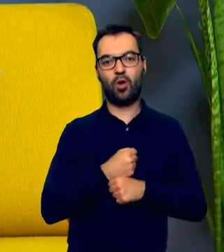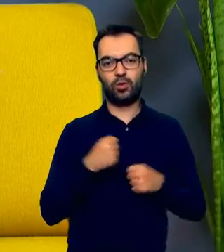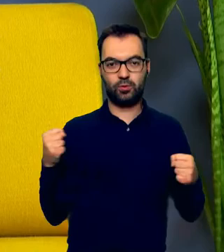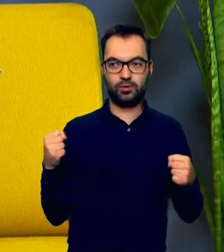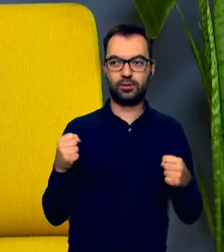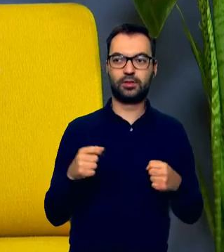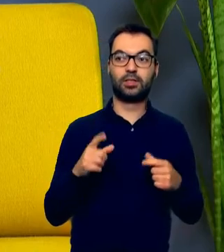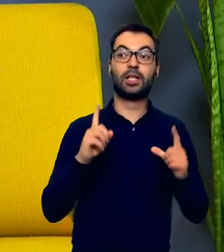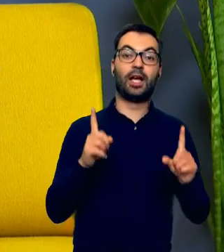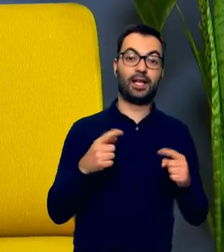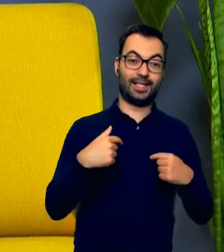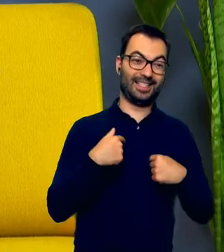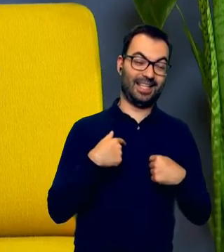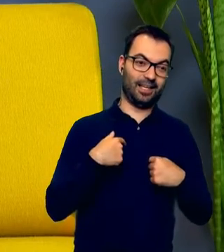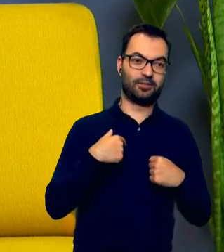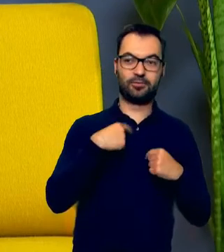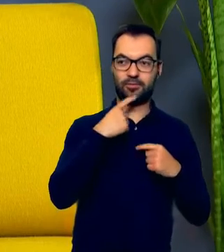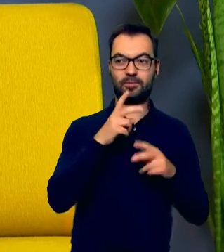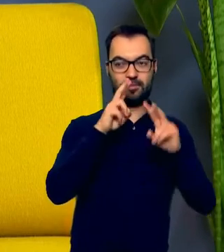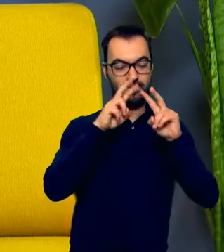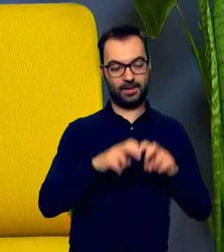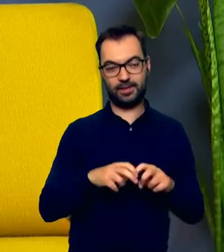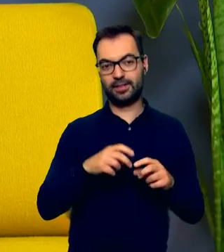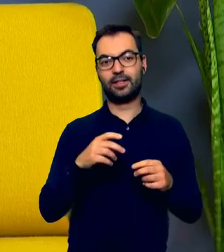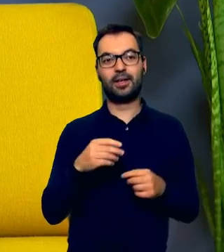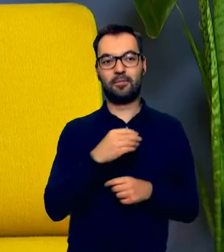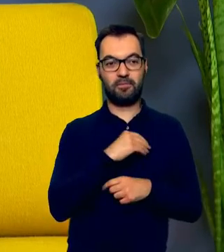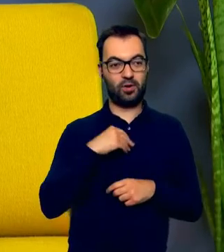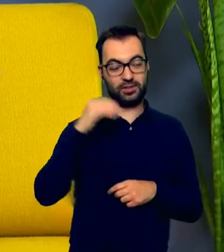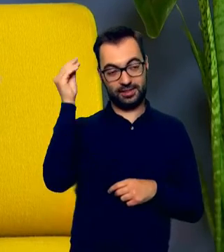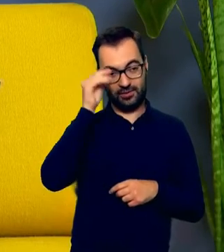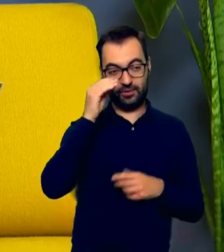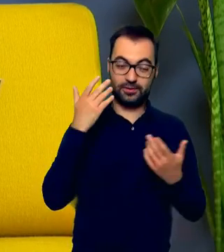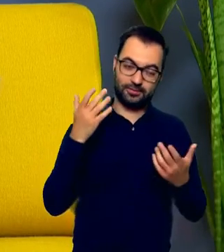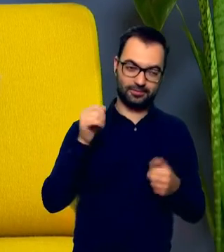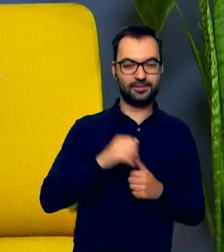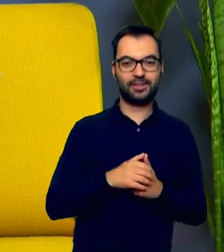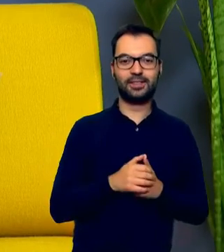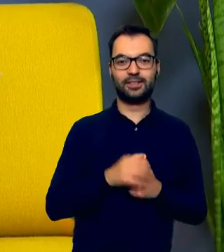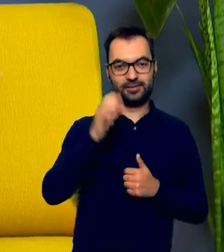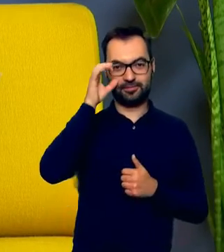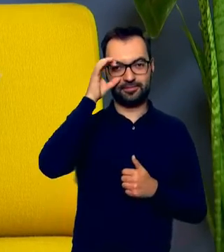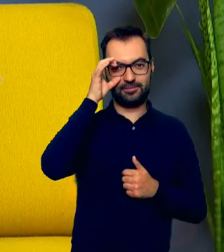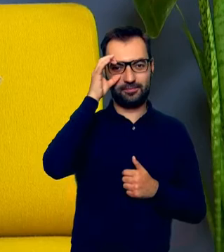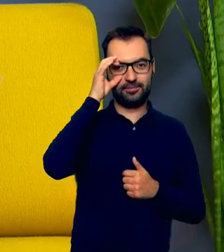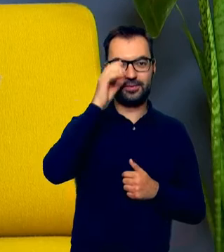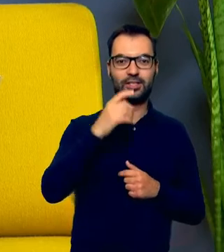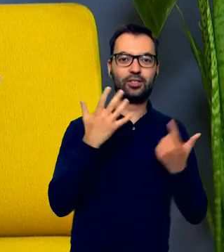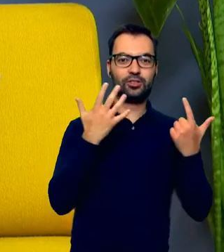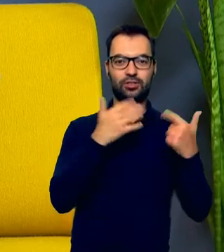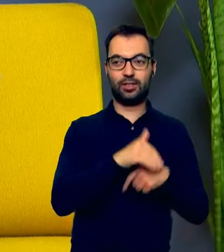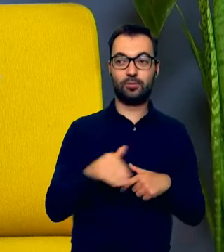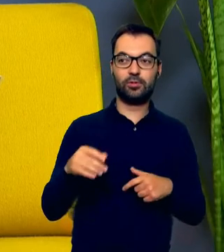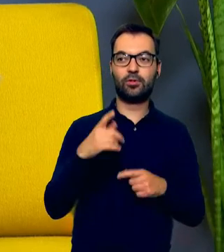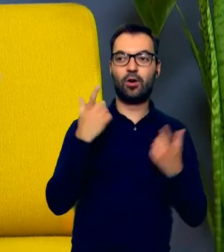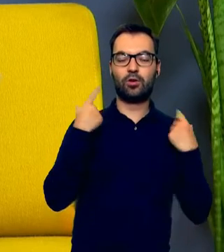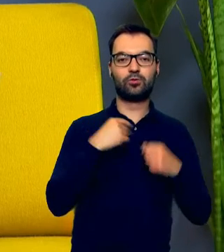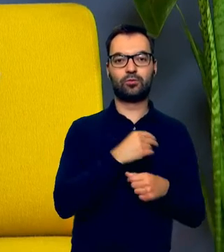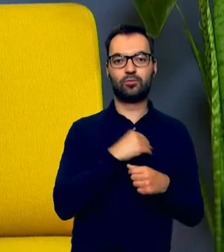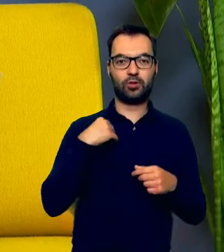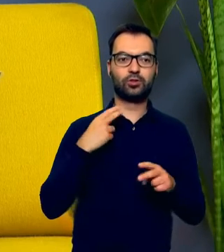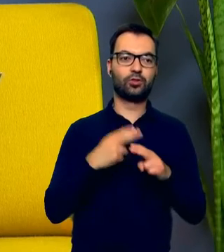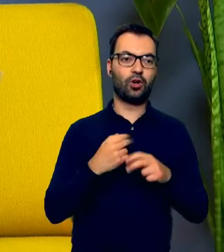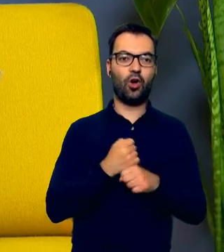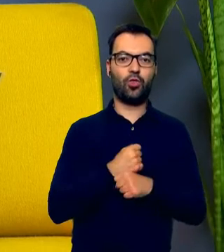czym z kolei tutaj ja mogę się powołać na badania polskich naukowców. 7 milionów osób w Polsce choruje